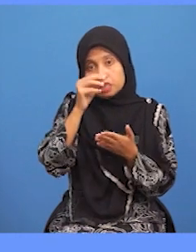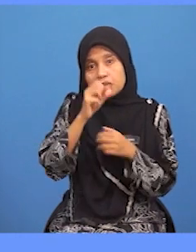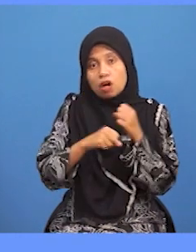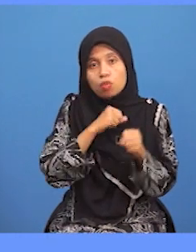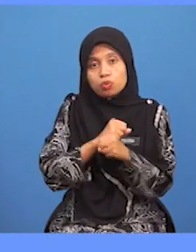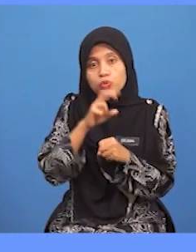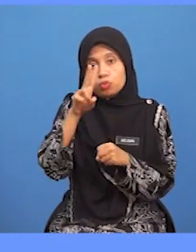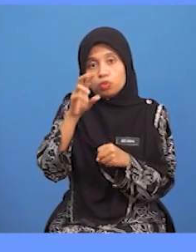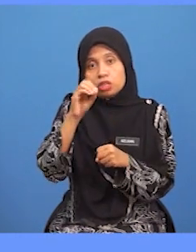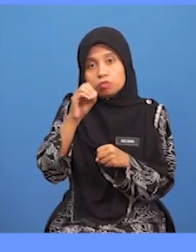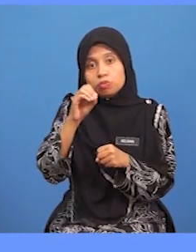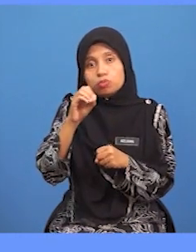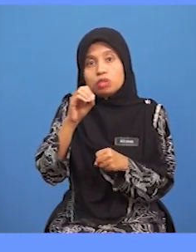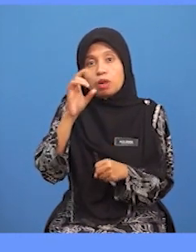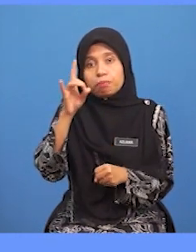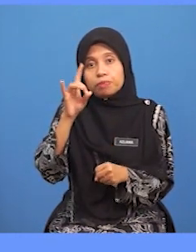2019.